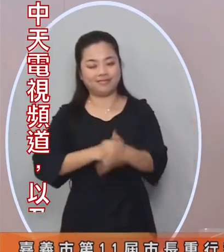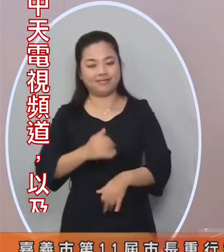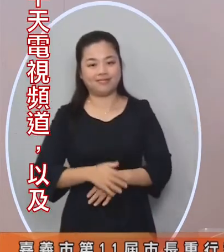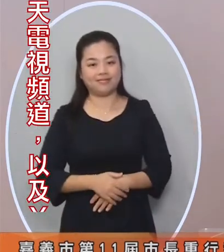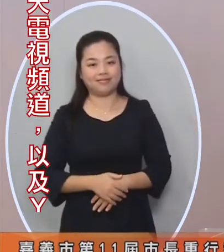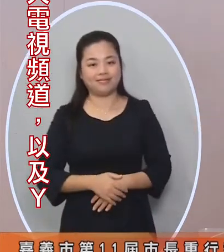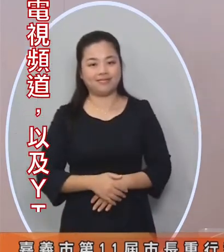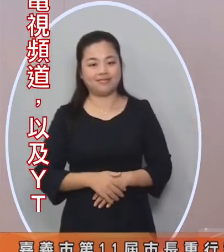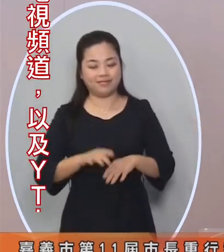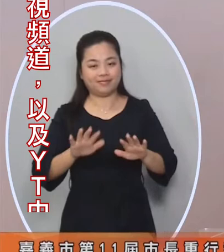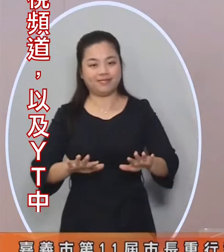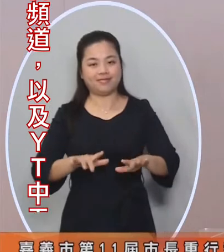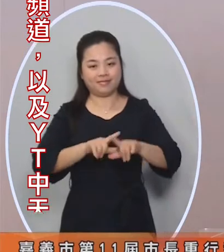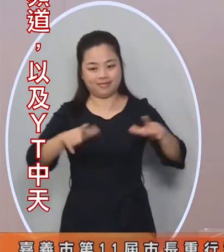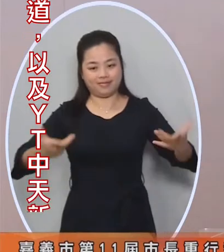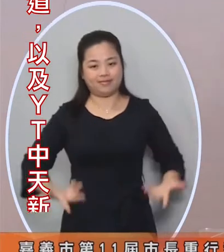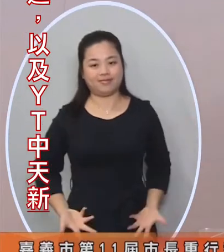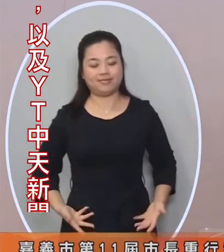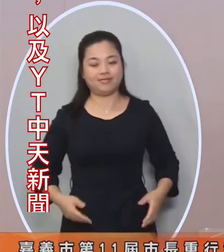我们就来进入到大休息。